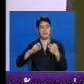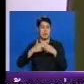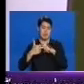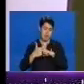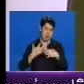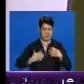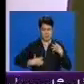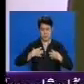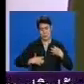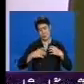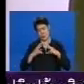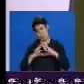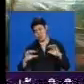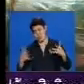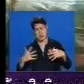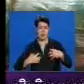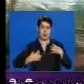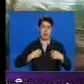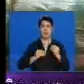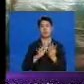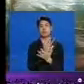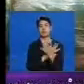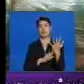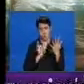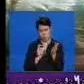สุขของพี่น้องประชาชน